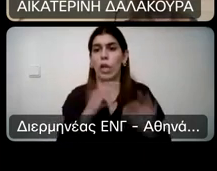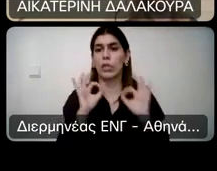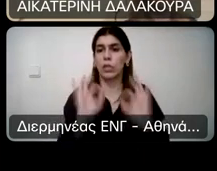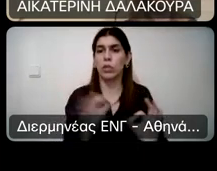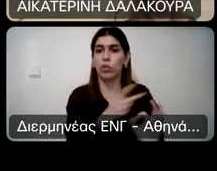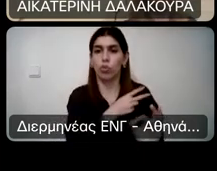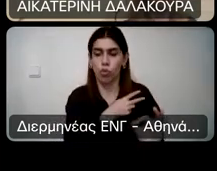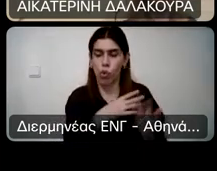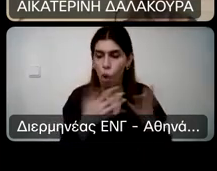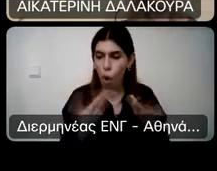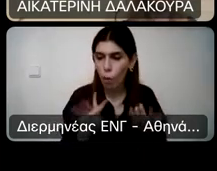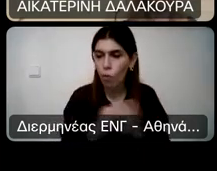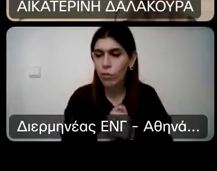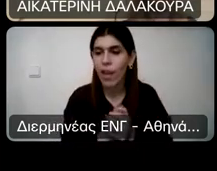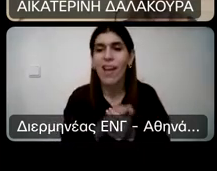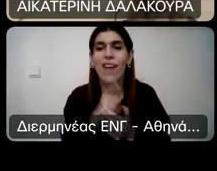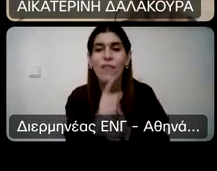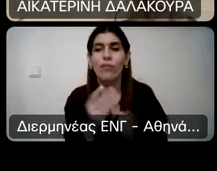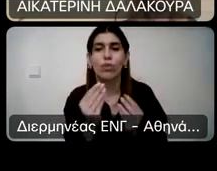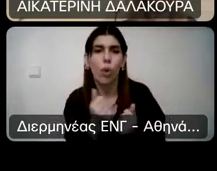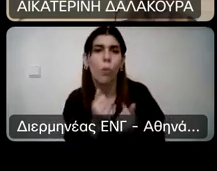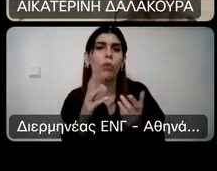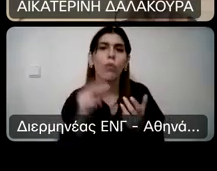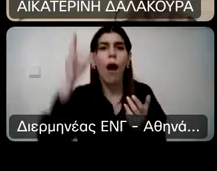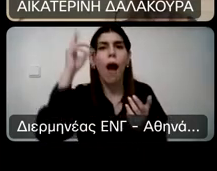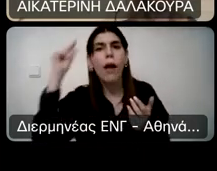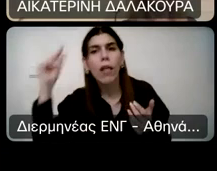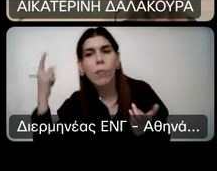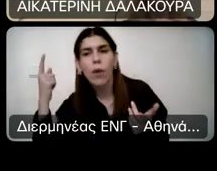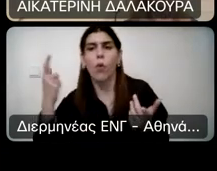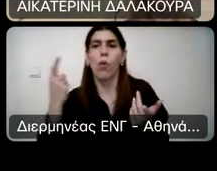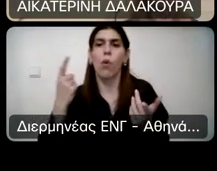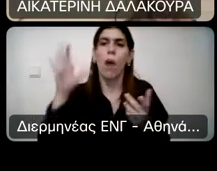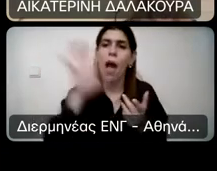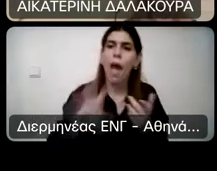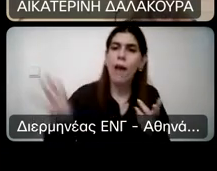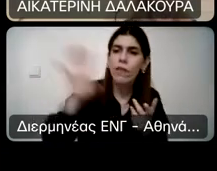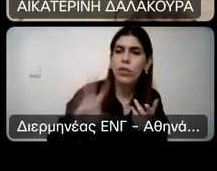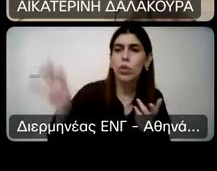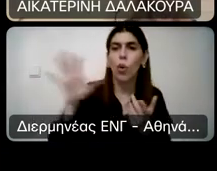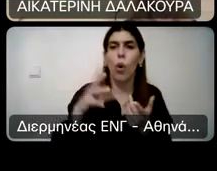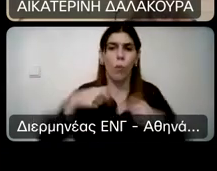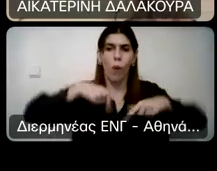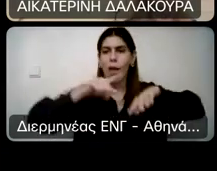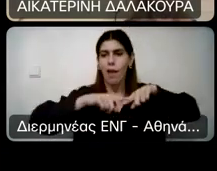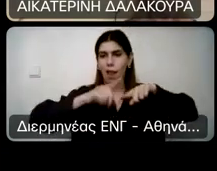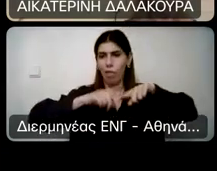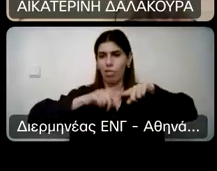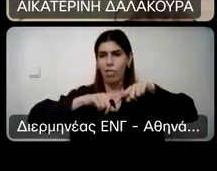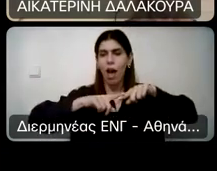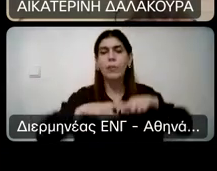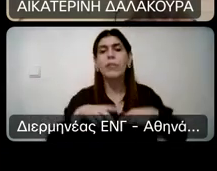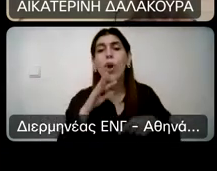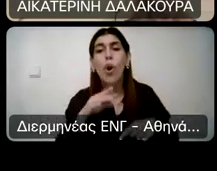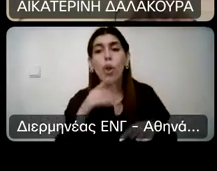το ευρωπαϊκό και το εθνικό, τόσο τον ακαδημαϊκό και ερευνητικό χώρο της χώρας μας, η αντιμετώπιση του γλωσσικού